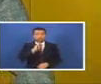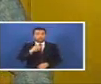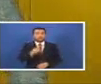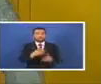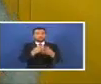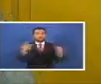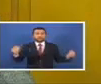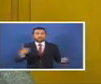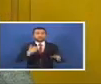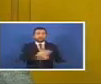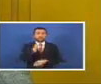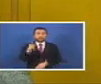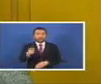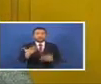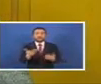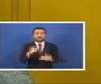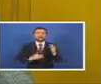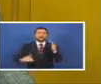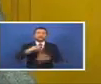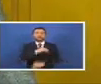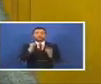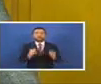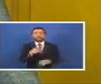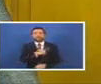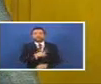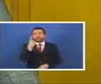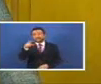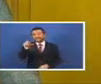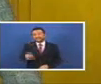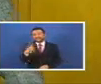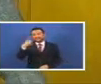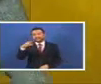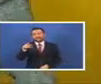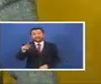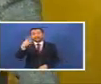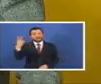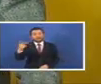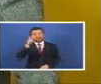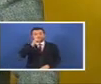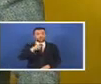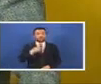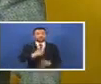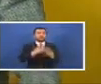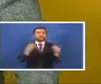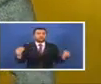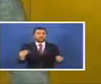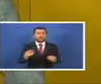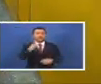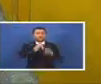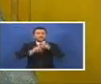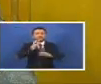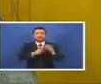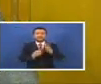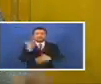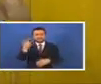binlerce doğrudan daha vahim bir durumdur. Bir tek. Ama siz yüz binlerce mazlum